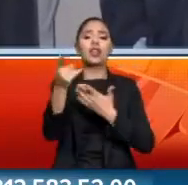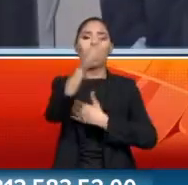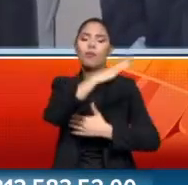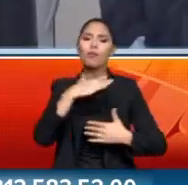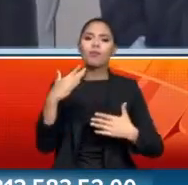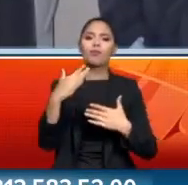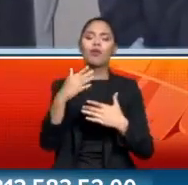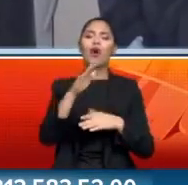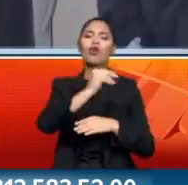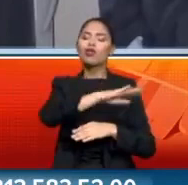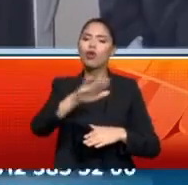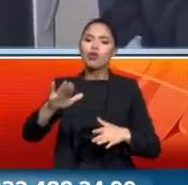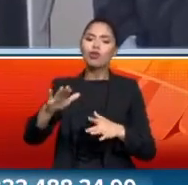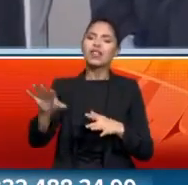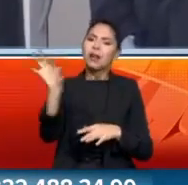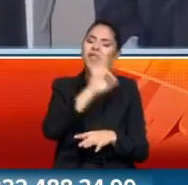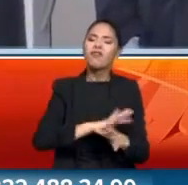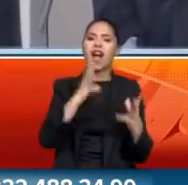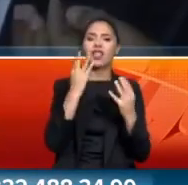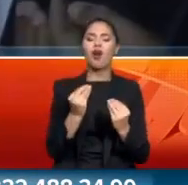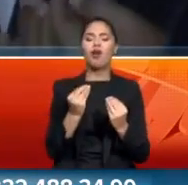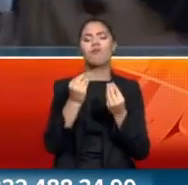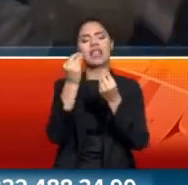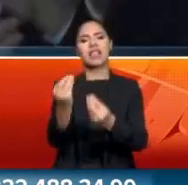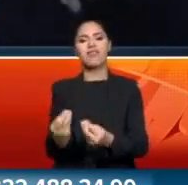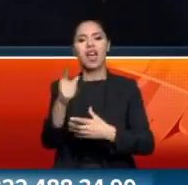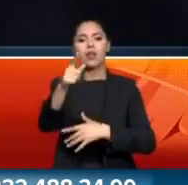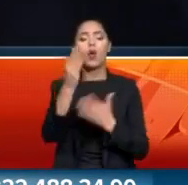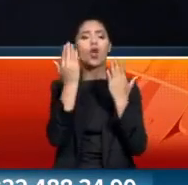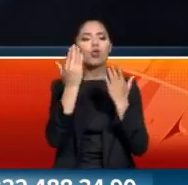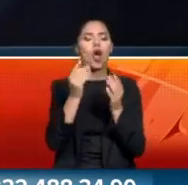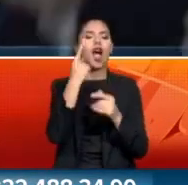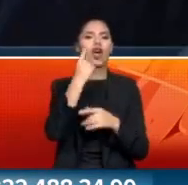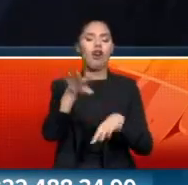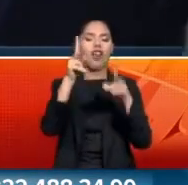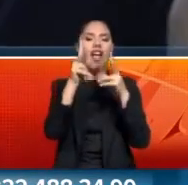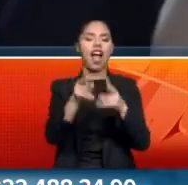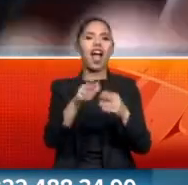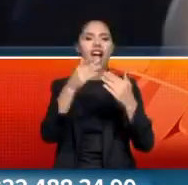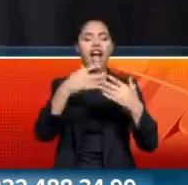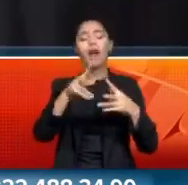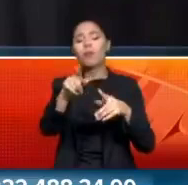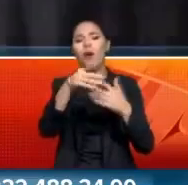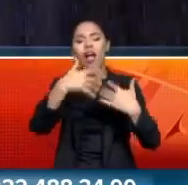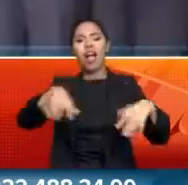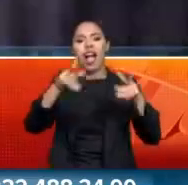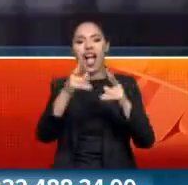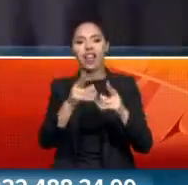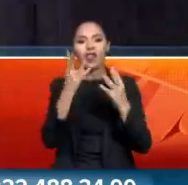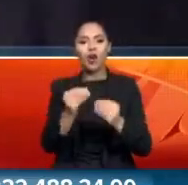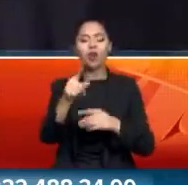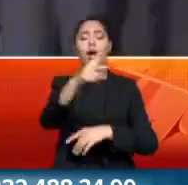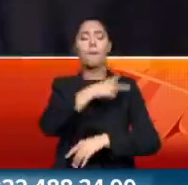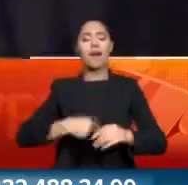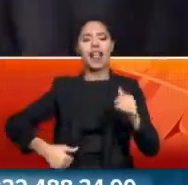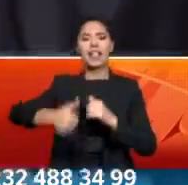feyzinden yavrularımızın istifade etmesini nasip etsin. Merkez dualarla açıldı. Cumhurbaşkanı Erdoğan, Şahinbey Belediye